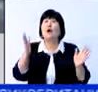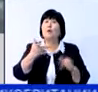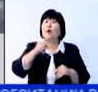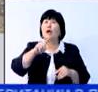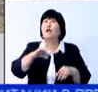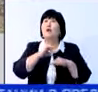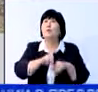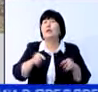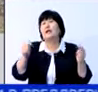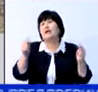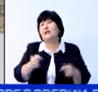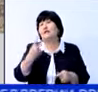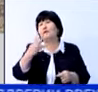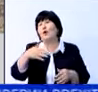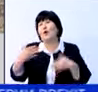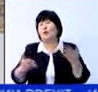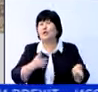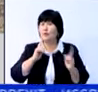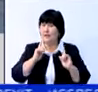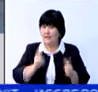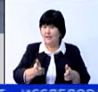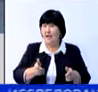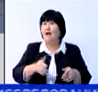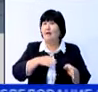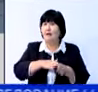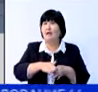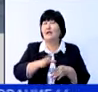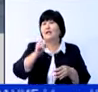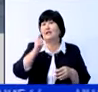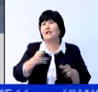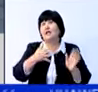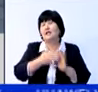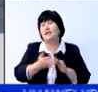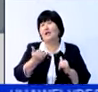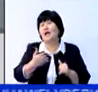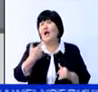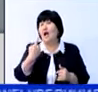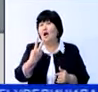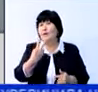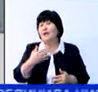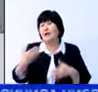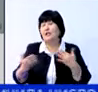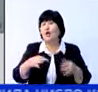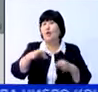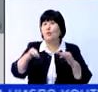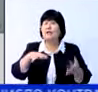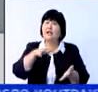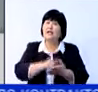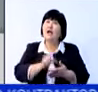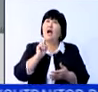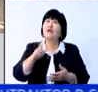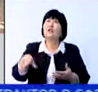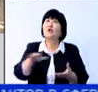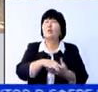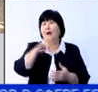газ проводились соответствии с двухсторонним соглашениям реализации социально значимого для обеих сторон проекта занимается акционерного